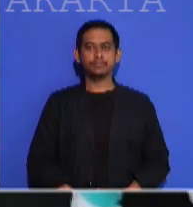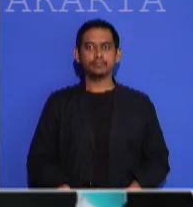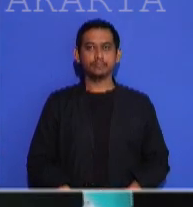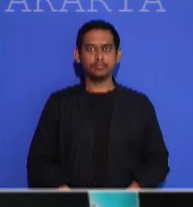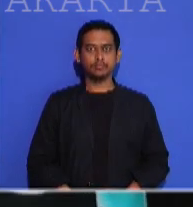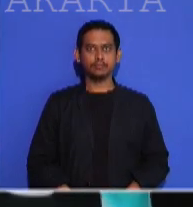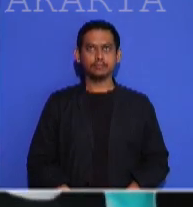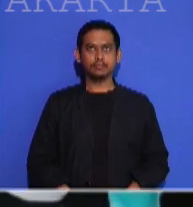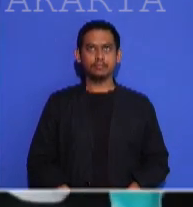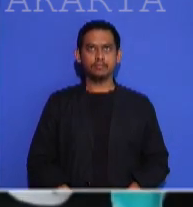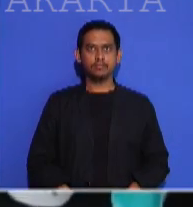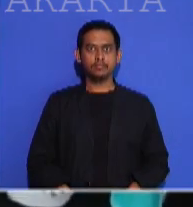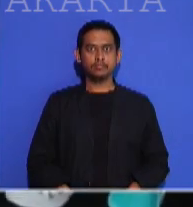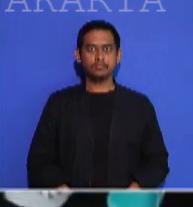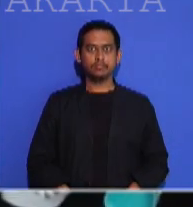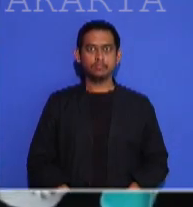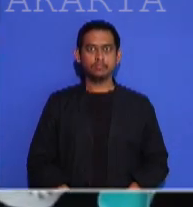TVRI melaporkan dulu S du